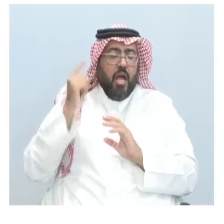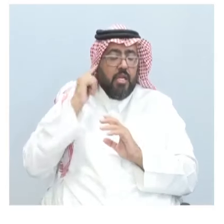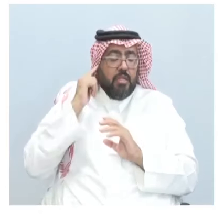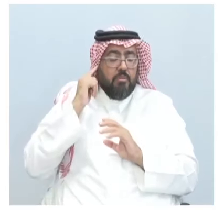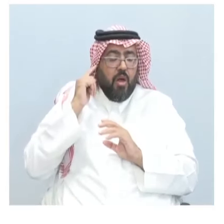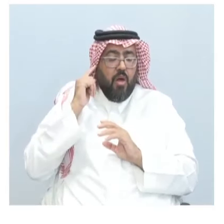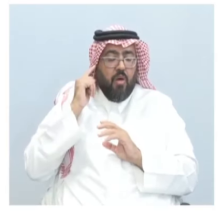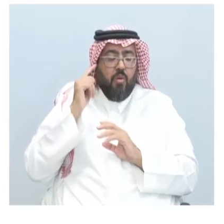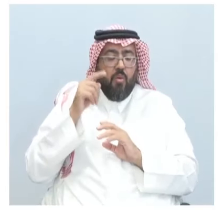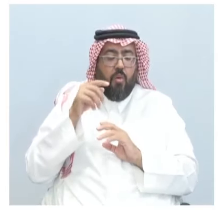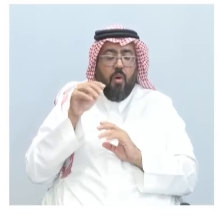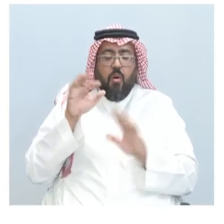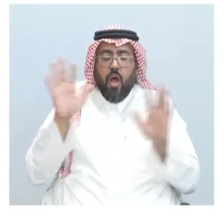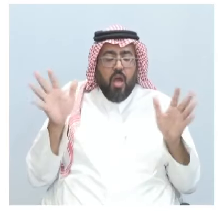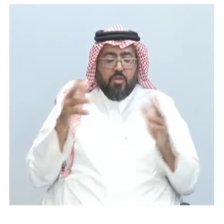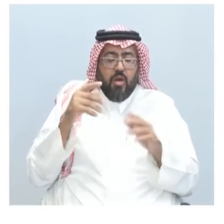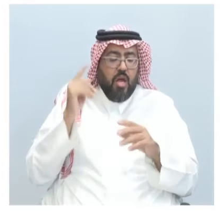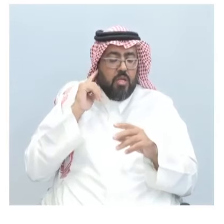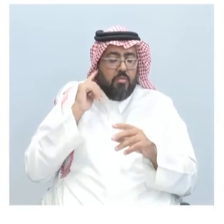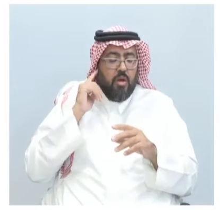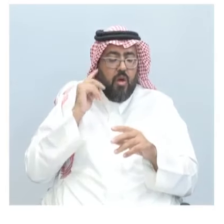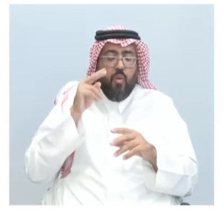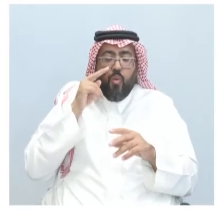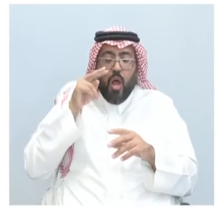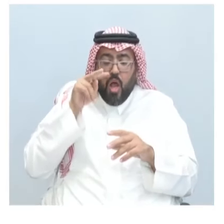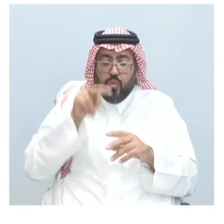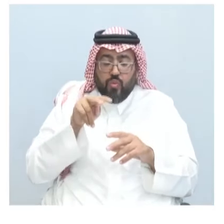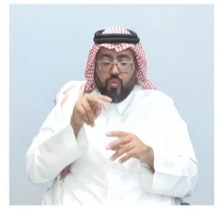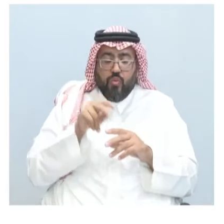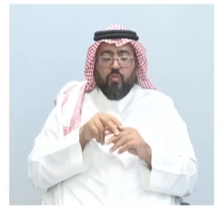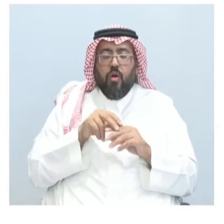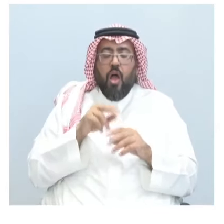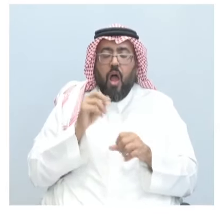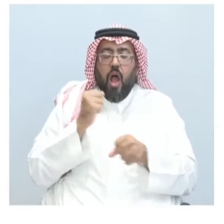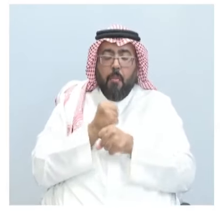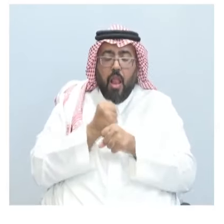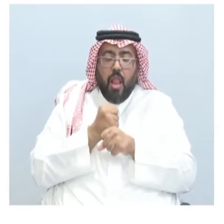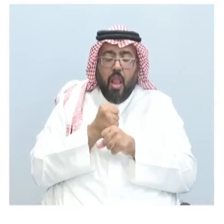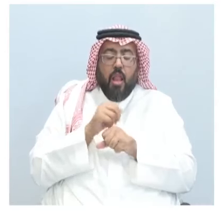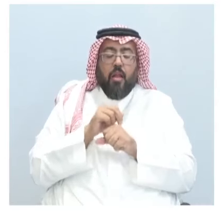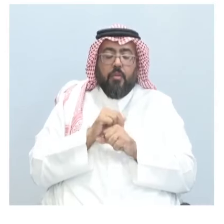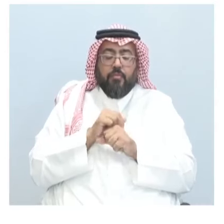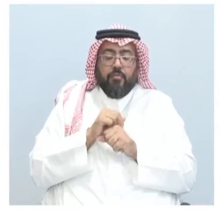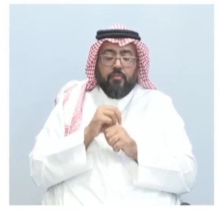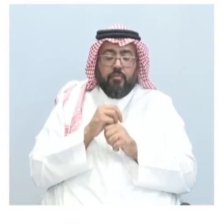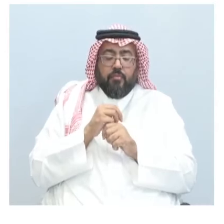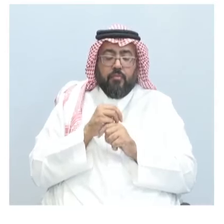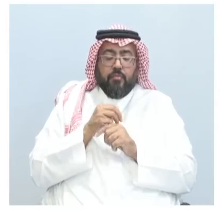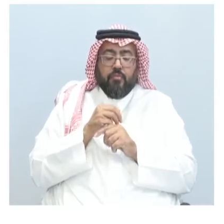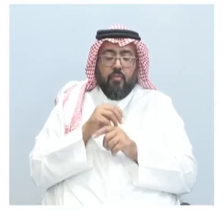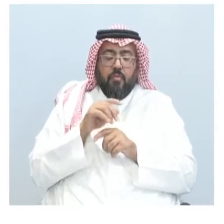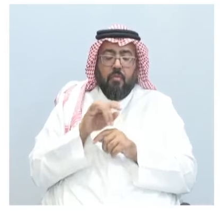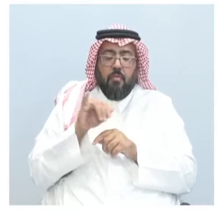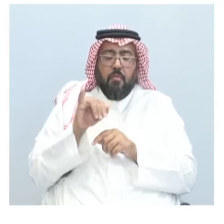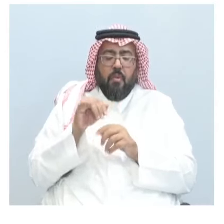اسمع يعني ما يجري بينكما وبينه وارى يعني ما تفعلان ويفعل